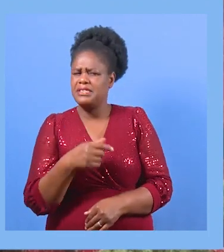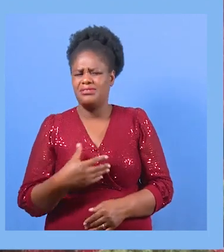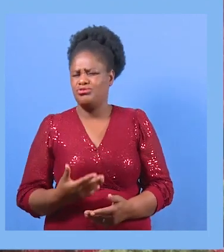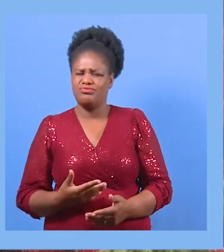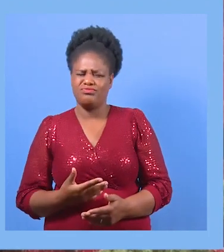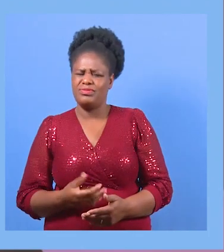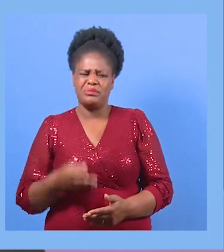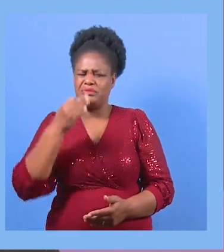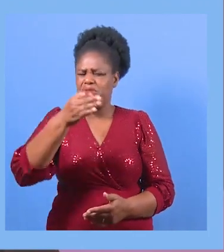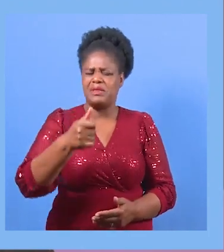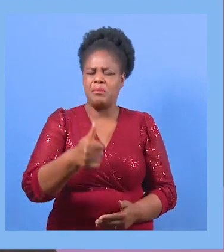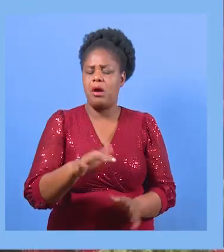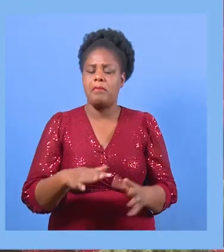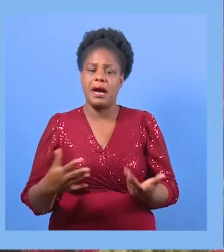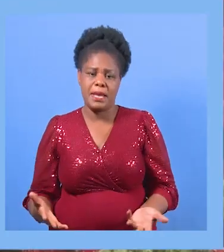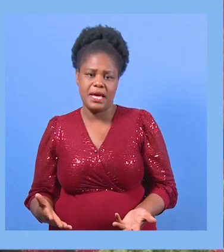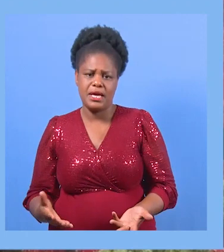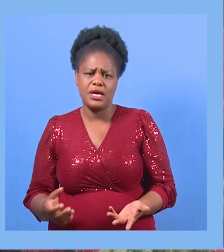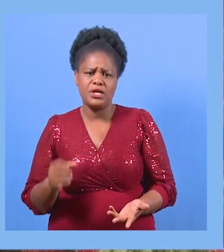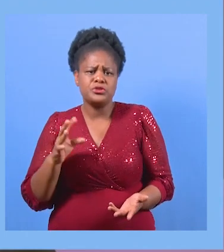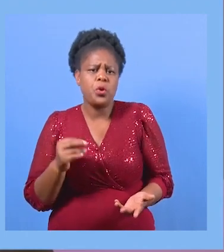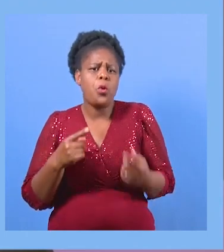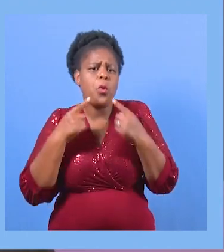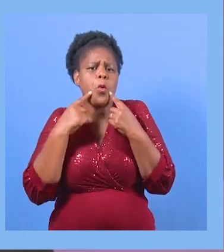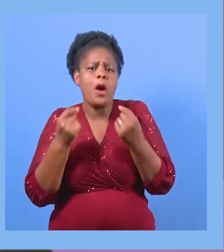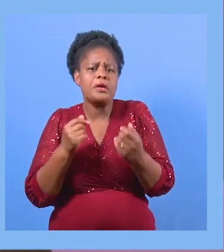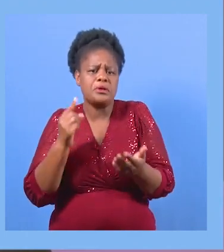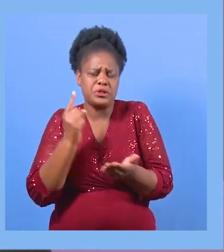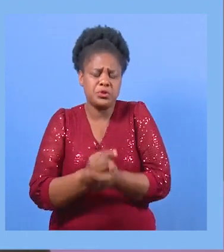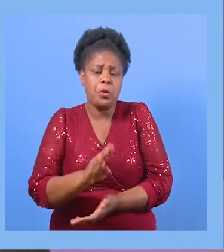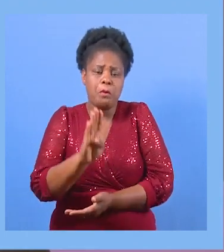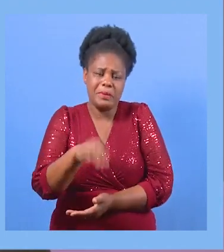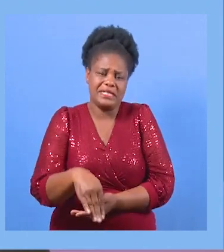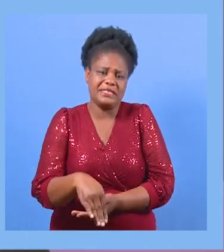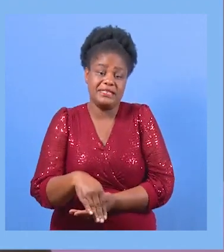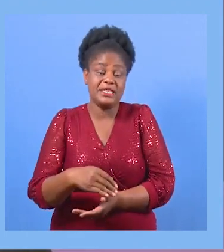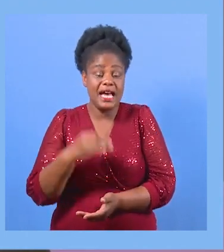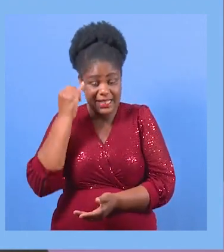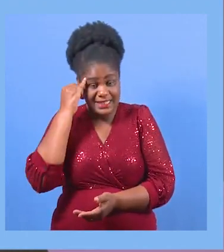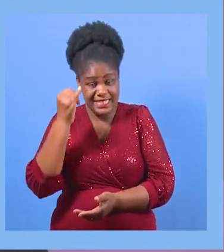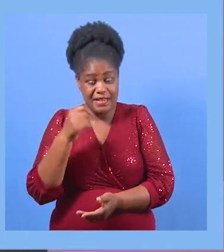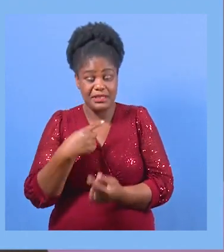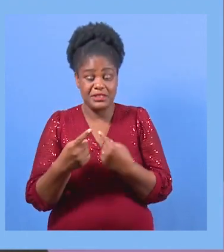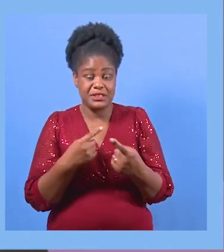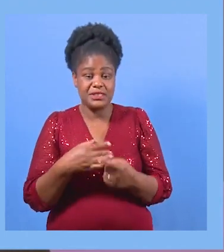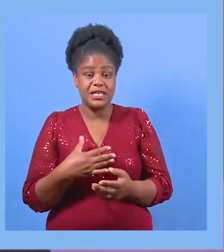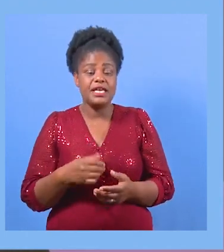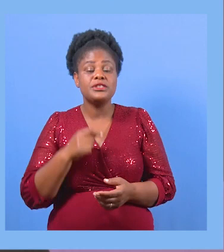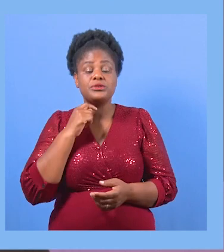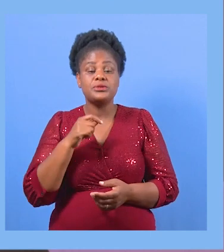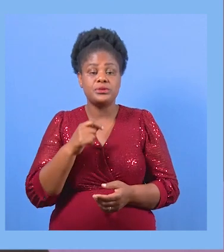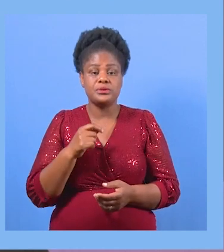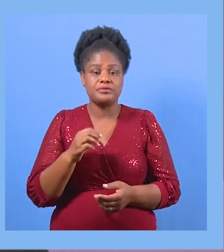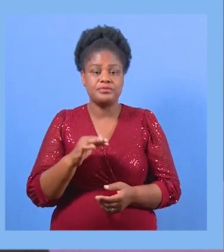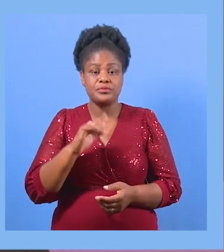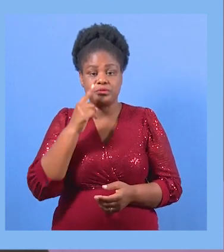kushayisano ndei? Anenge asade hakeka. Ndinokutendai amai nepfungwa yamaburitsa. Ichokwadi nekuvatariri, kana